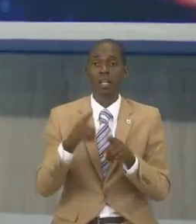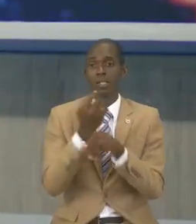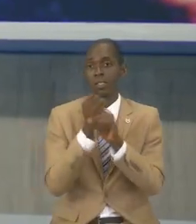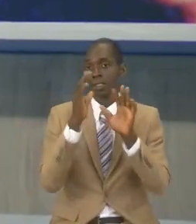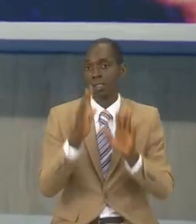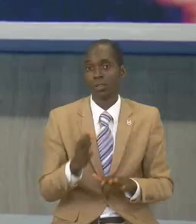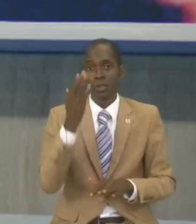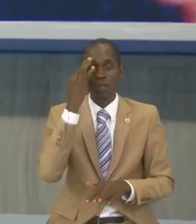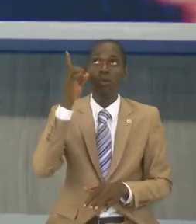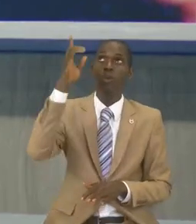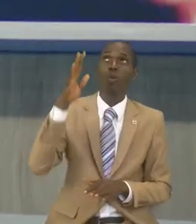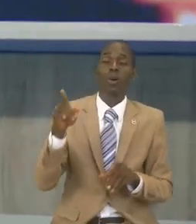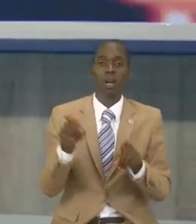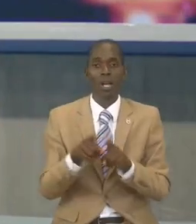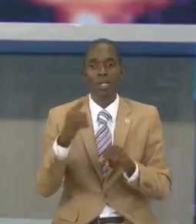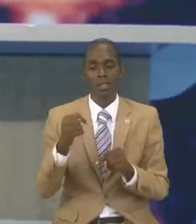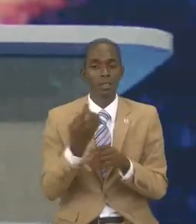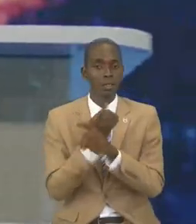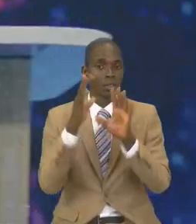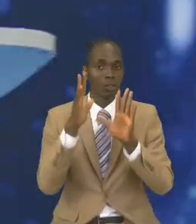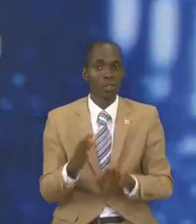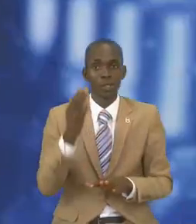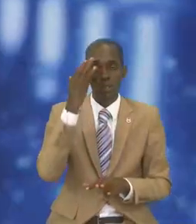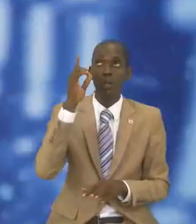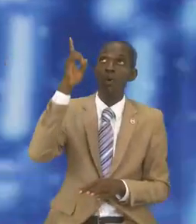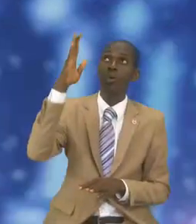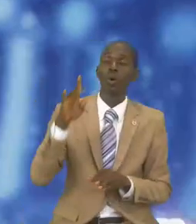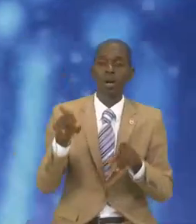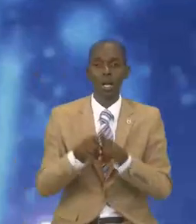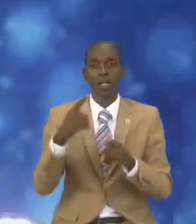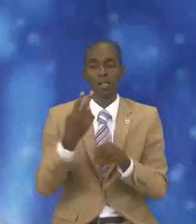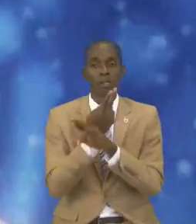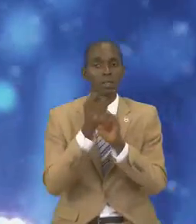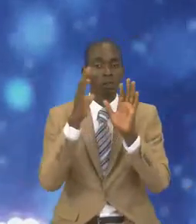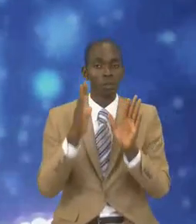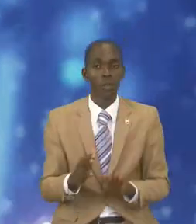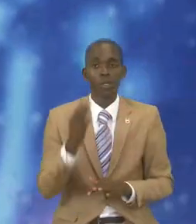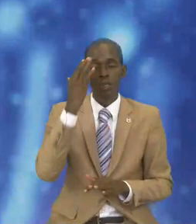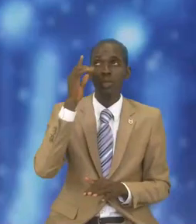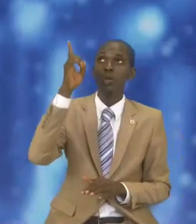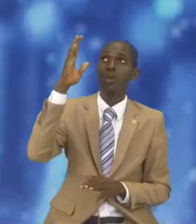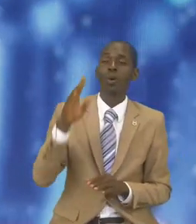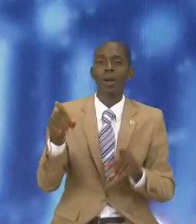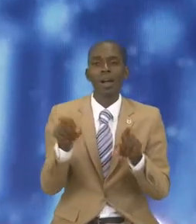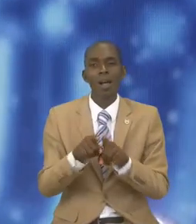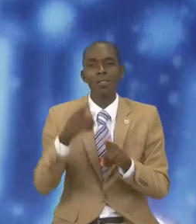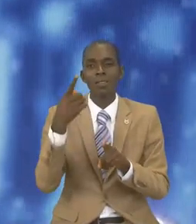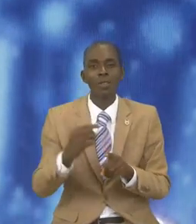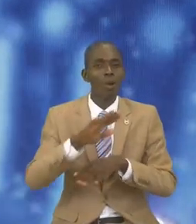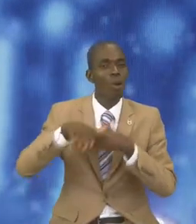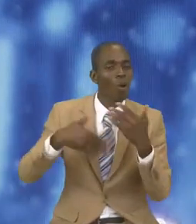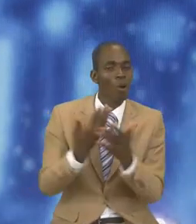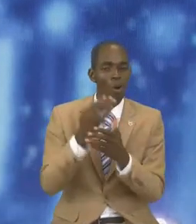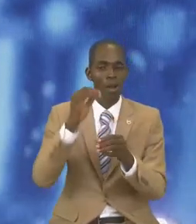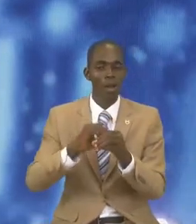sauveur. Ils connaissent leur Dieu comme le libérateur. Ils connaissent leur Dieu comme le rédempteur. Ils connaissent leur Dieu comme le tout